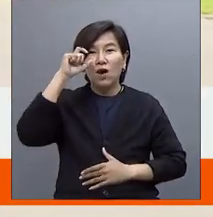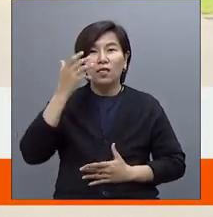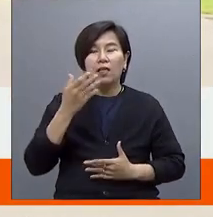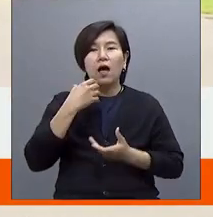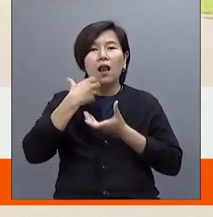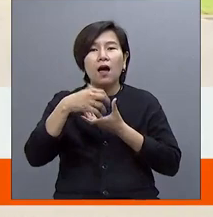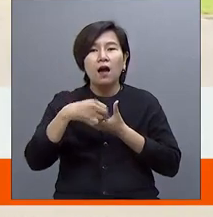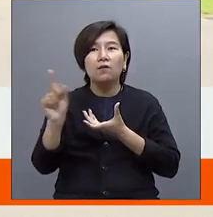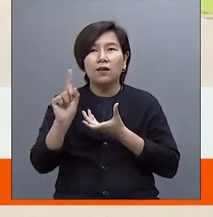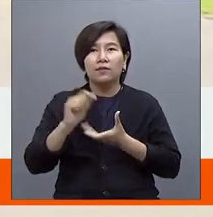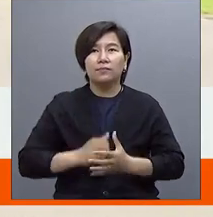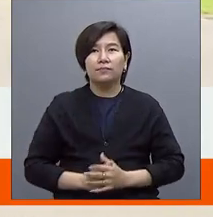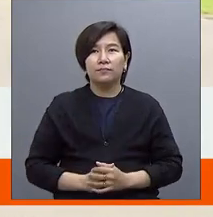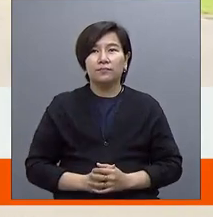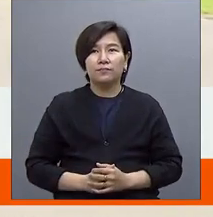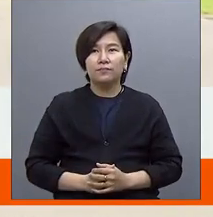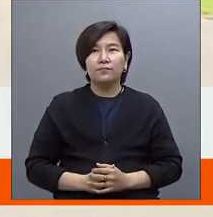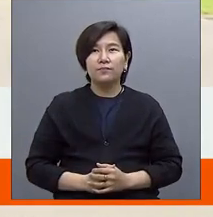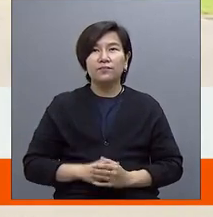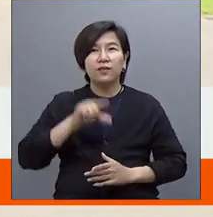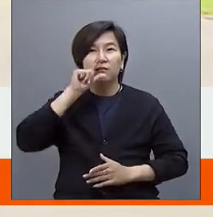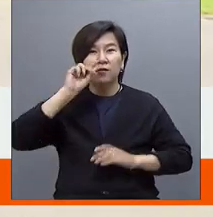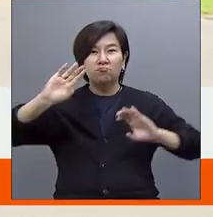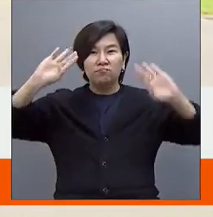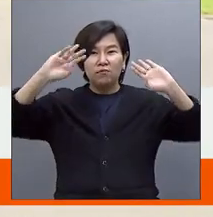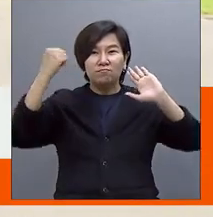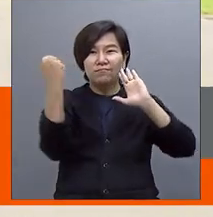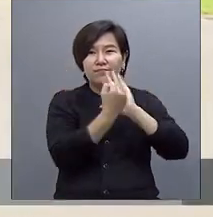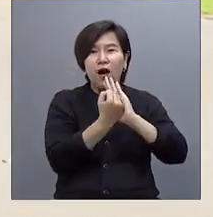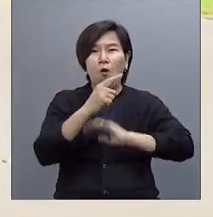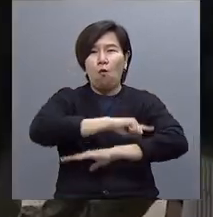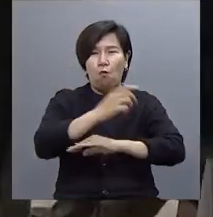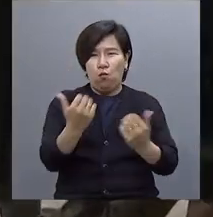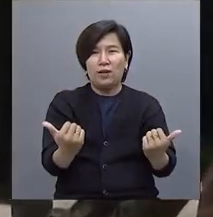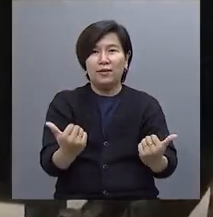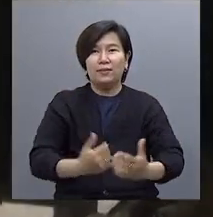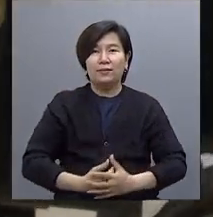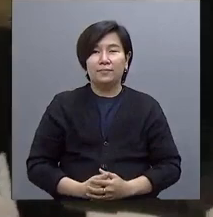คะว่าน่าจะประกาศในราชกิจจานุเบกษาในวันนี้ค่ะ